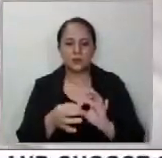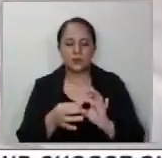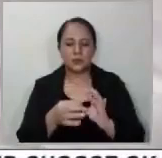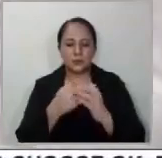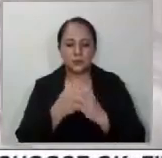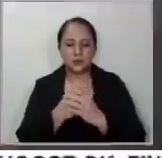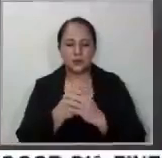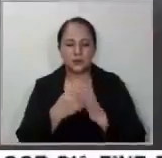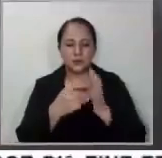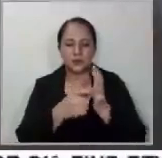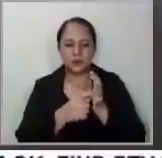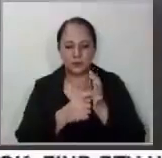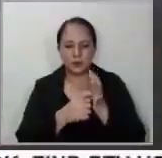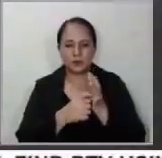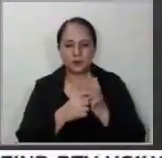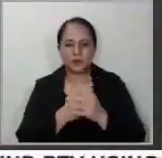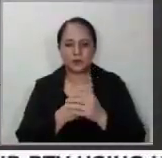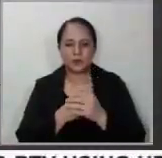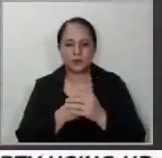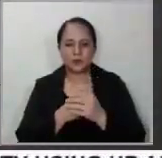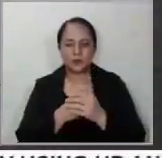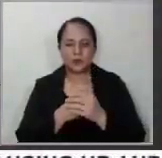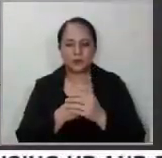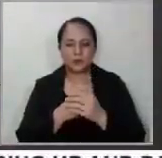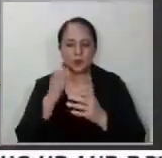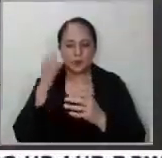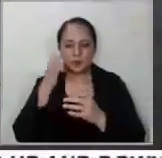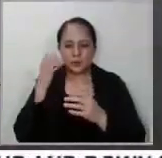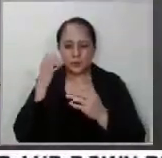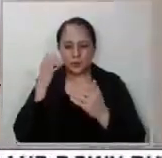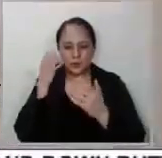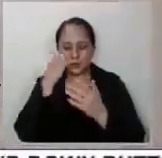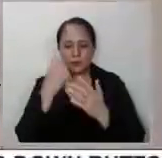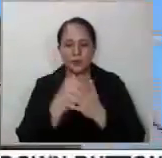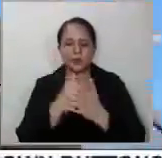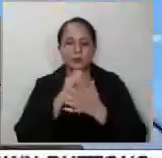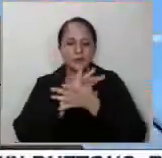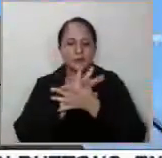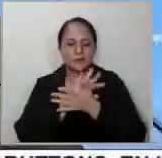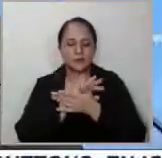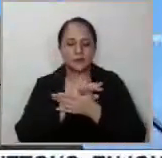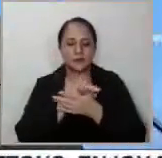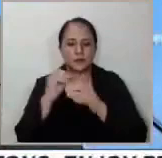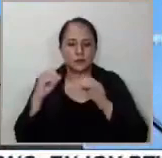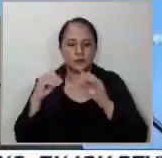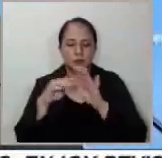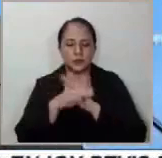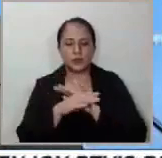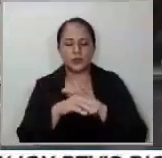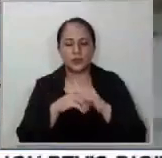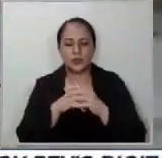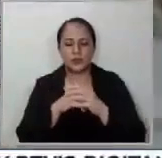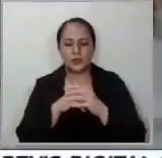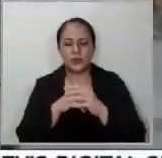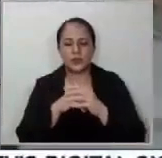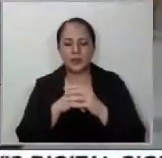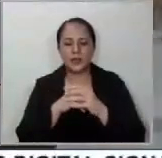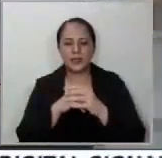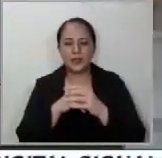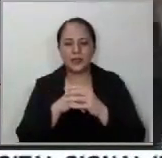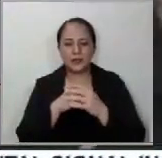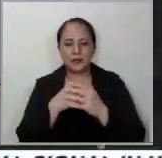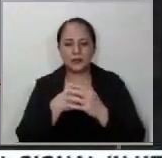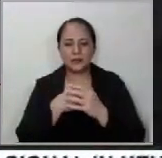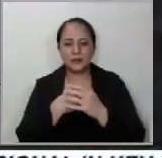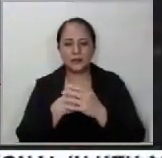ang requirement ng booster shot sa Europe dahil sa tumitinding COVID-19 surge. Ang naturang rehiyon muli ang epicenter